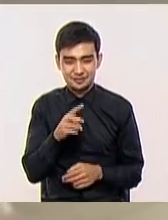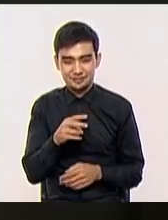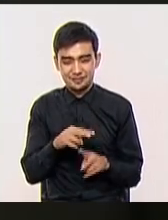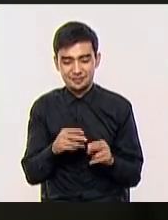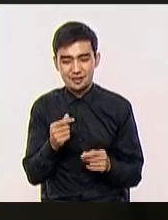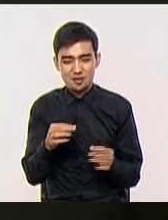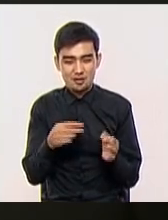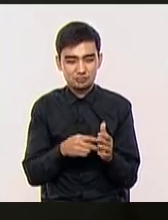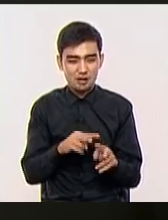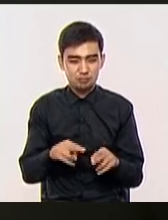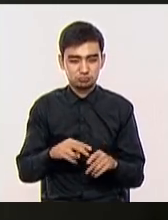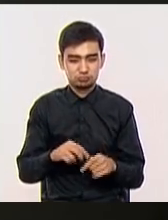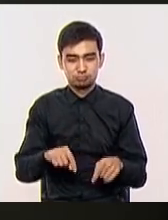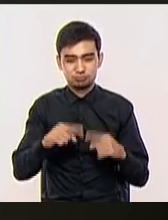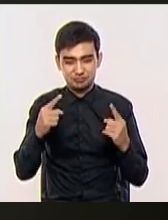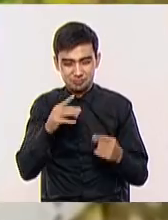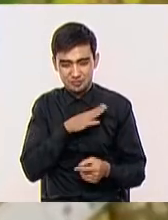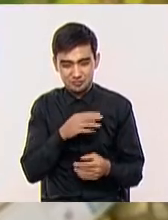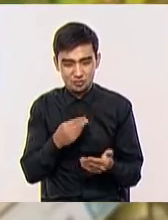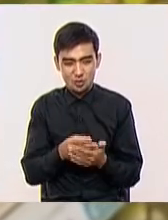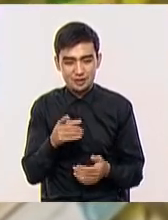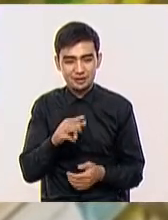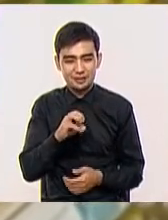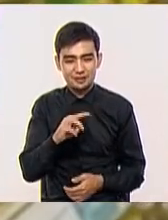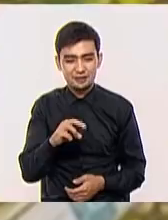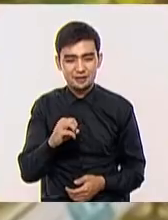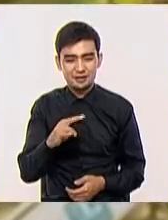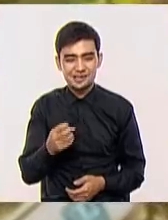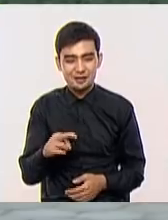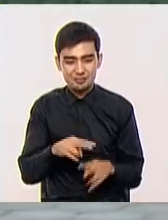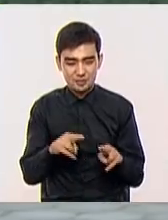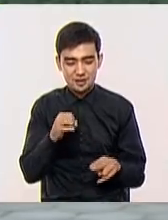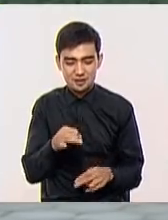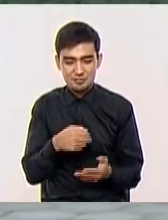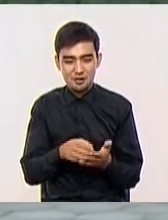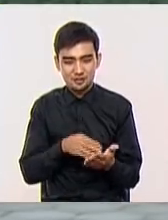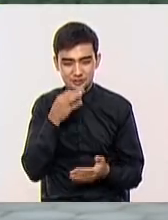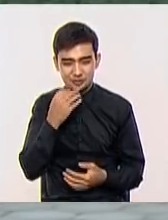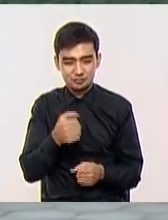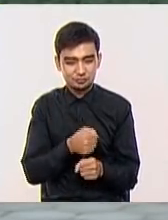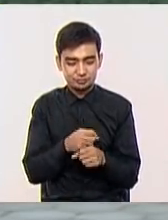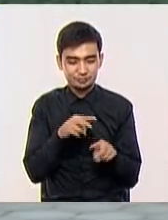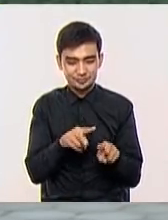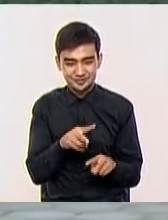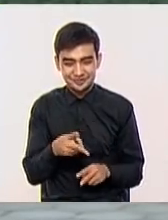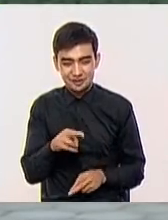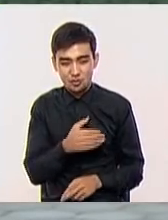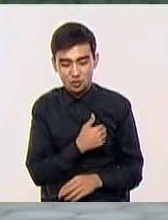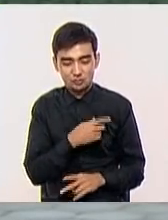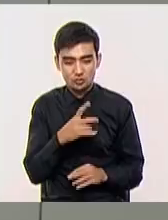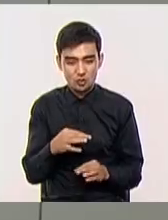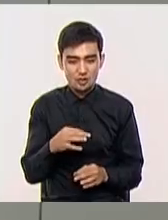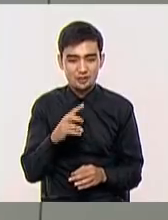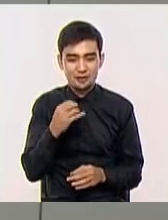бұлай шарықтауын әлемдік тенденцияға балап отыр. Айта кетсек, күнбағыс майын өндірушілерге бағаны тұрақты ұстау үшін тұрақтандыру